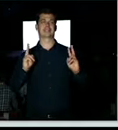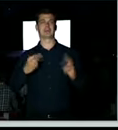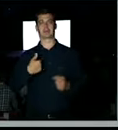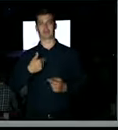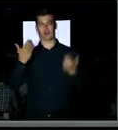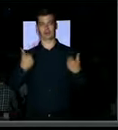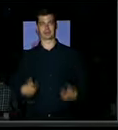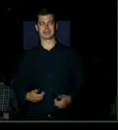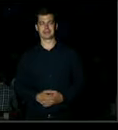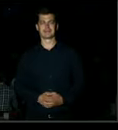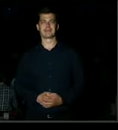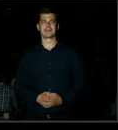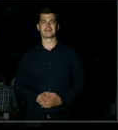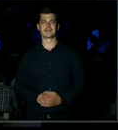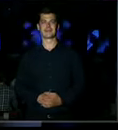dopingować.